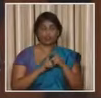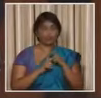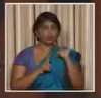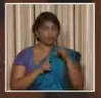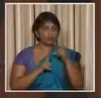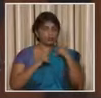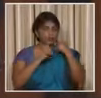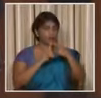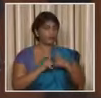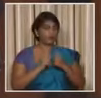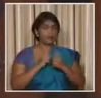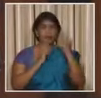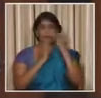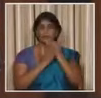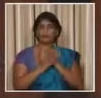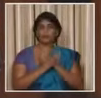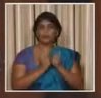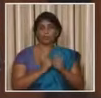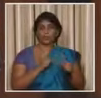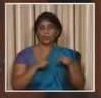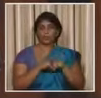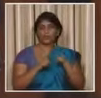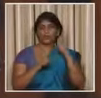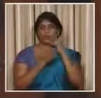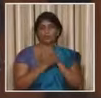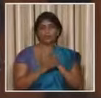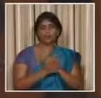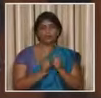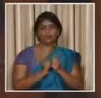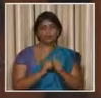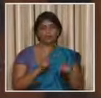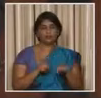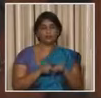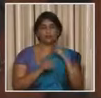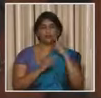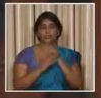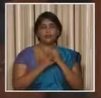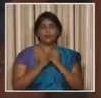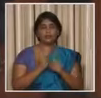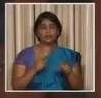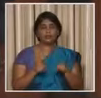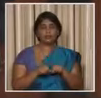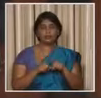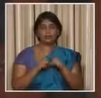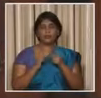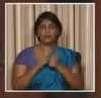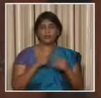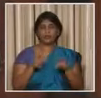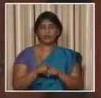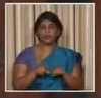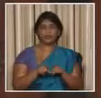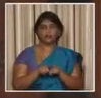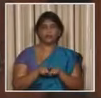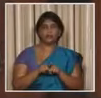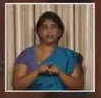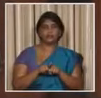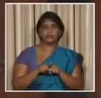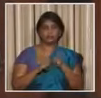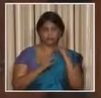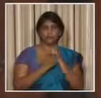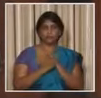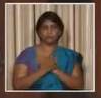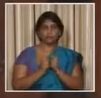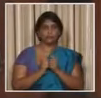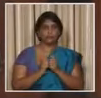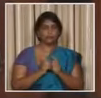අය කරපෙකින් විතරක් ලංකාවේ රජයට දවස් 100ට ඩොලර් 200 සමා වෙන රුපියල් මිලියන 291ක ලාභයක් ඇවිත් තියෙනවා, බද්දක් ඇවිත් තියෙනවා. දැන්